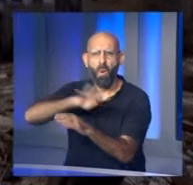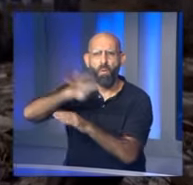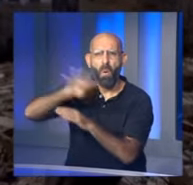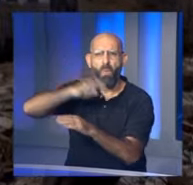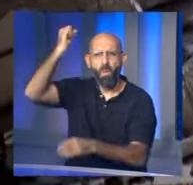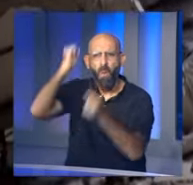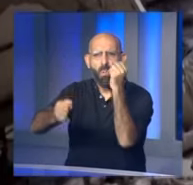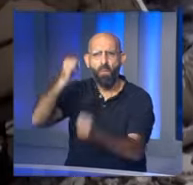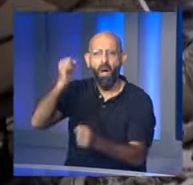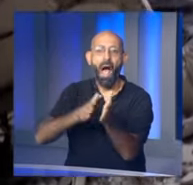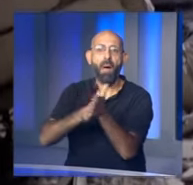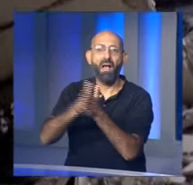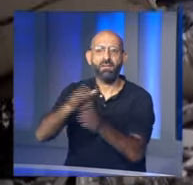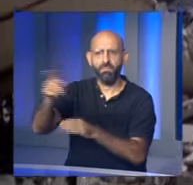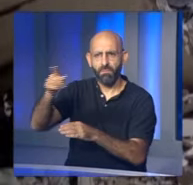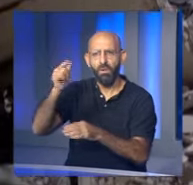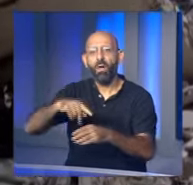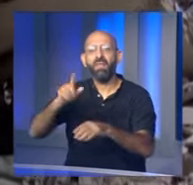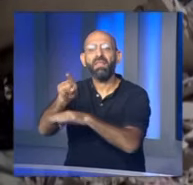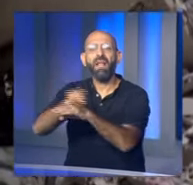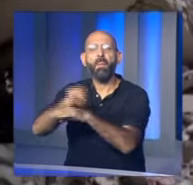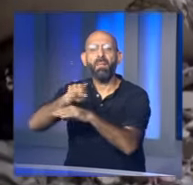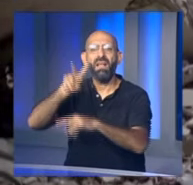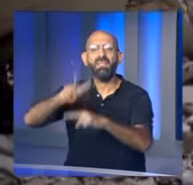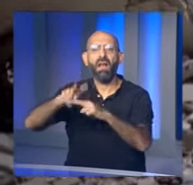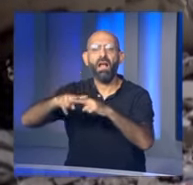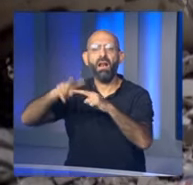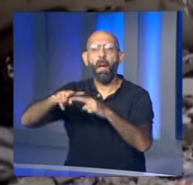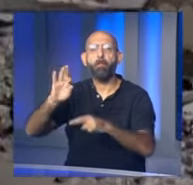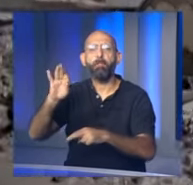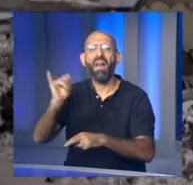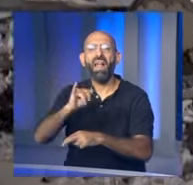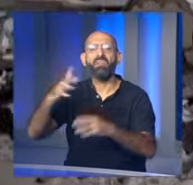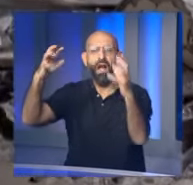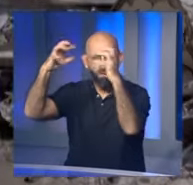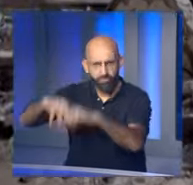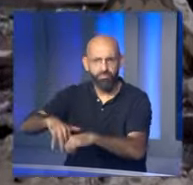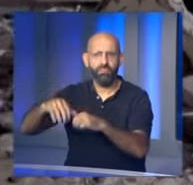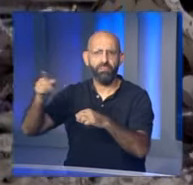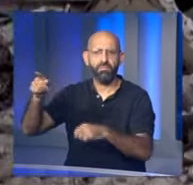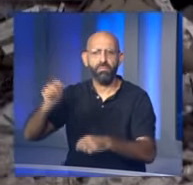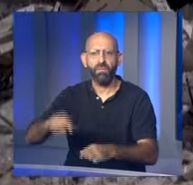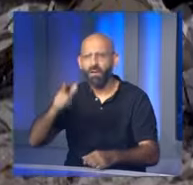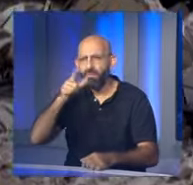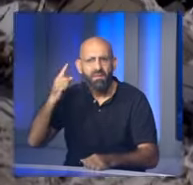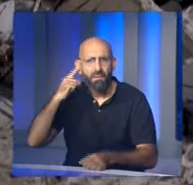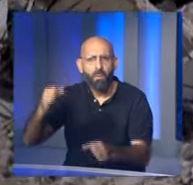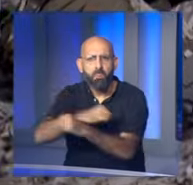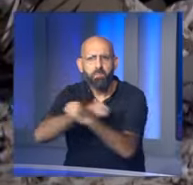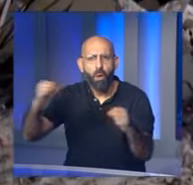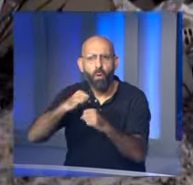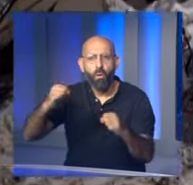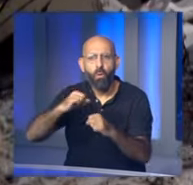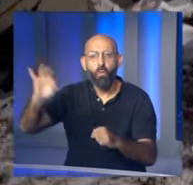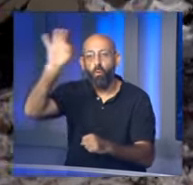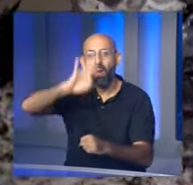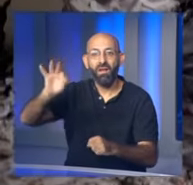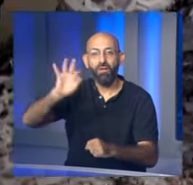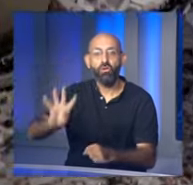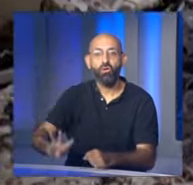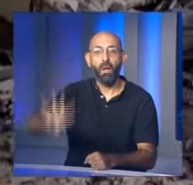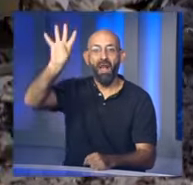معسكر جباليا شمال قطاع غزه بقذائف الهون كذلك افادت القسام عن تدمير دبابه اسرائيليه من نوع ميركافا